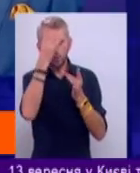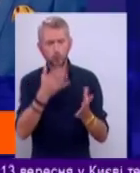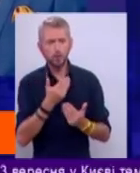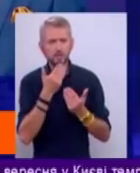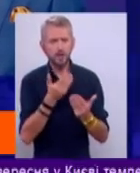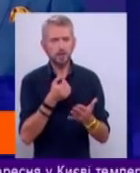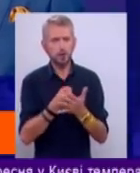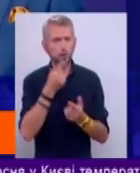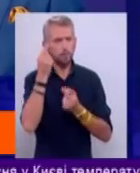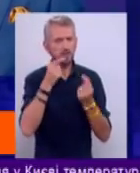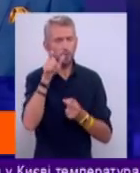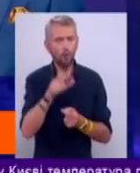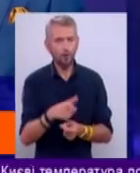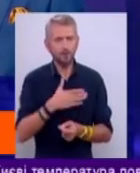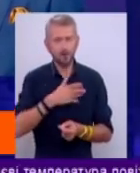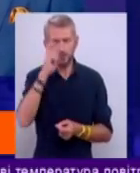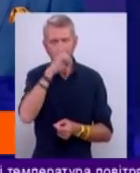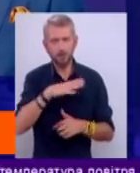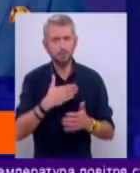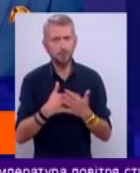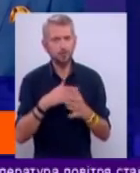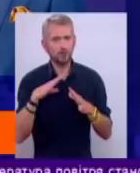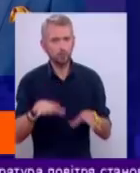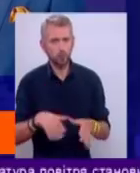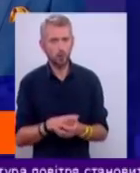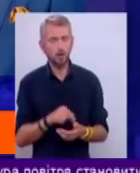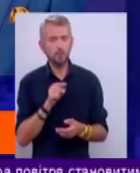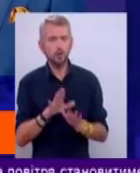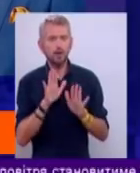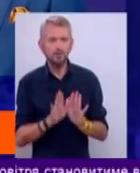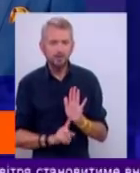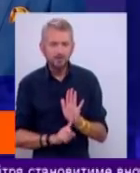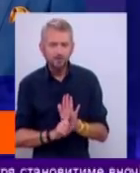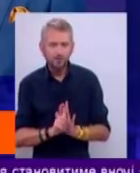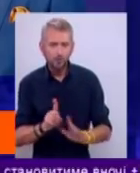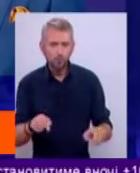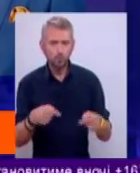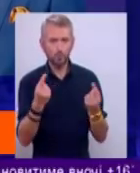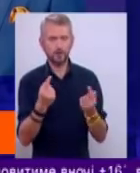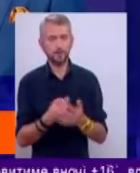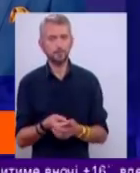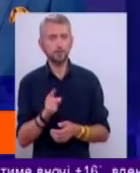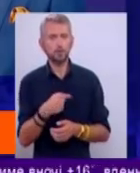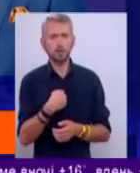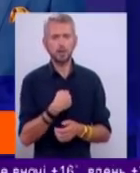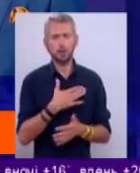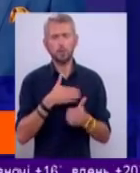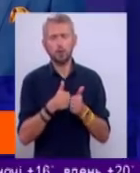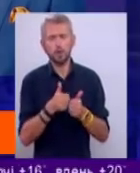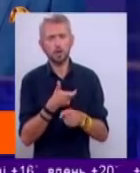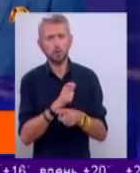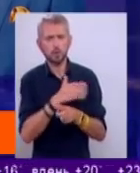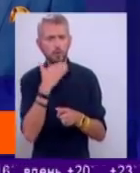до психолога в нашій країні майже не було. І вона тільки формується. Тому от я, мої колеги, дуже